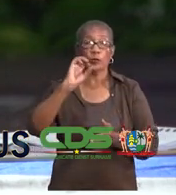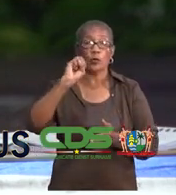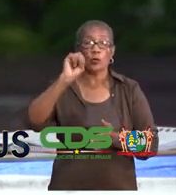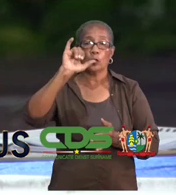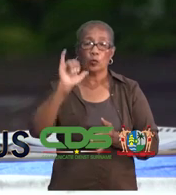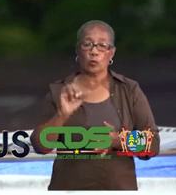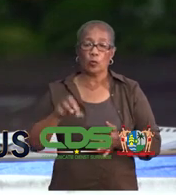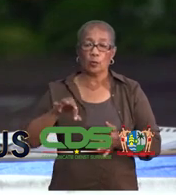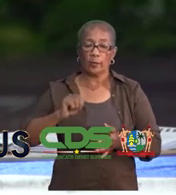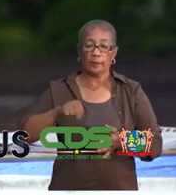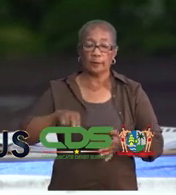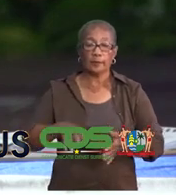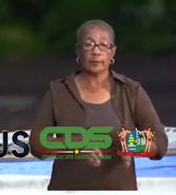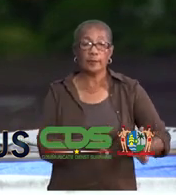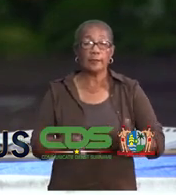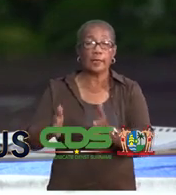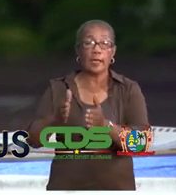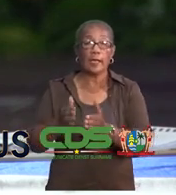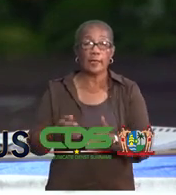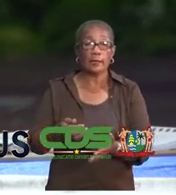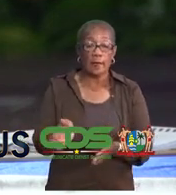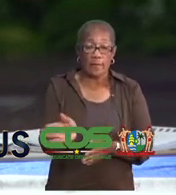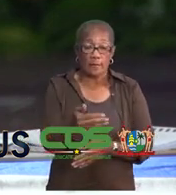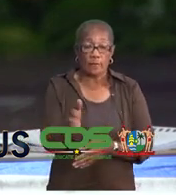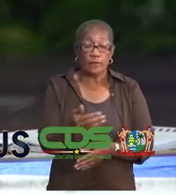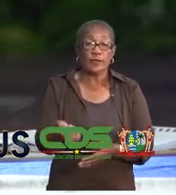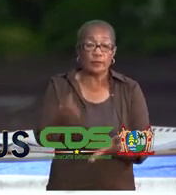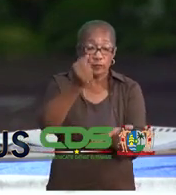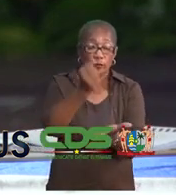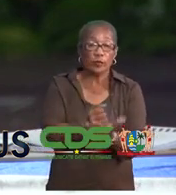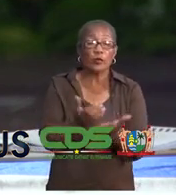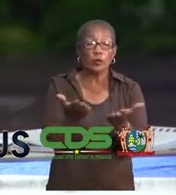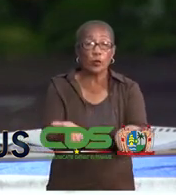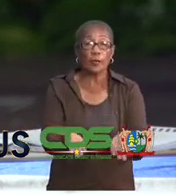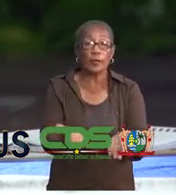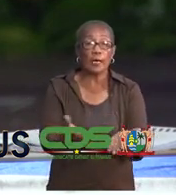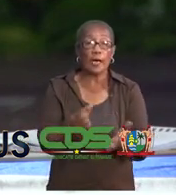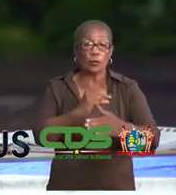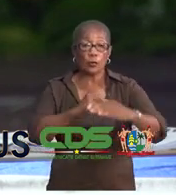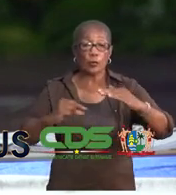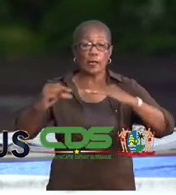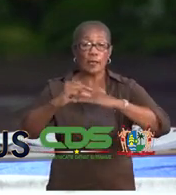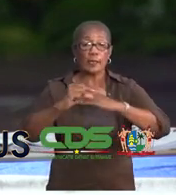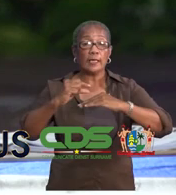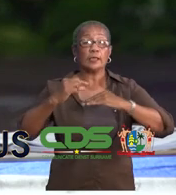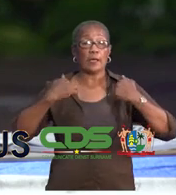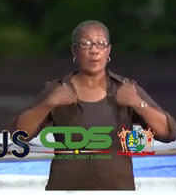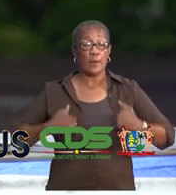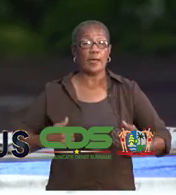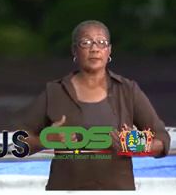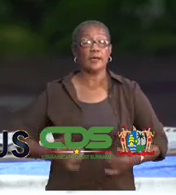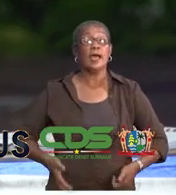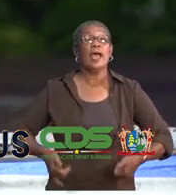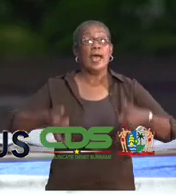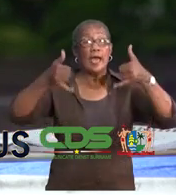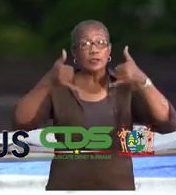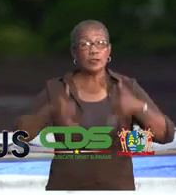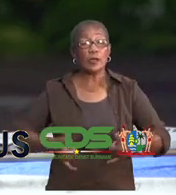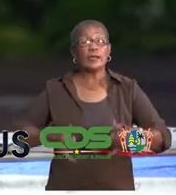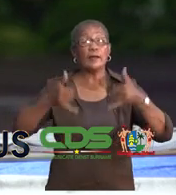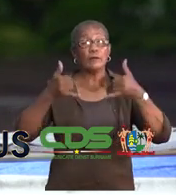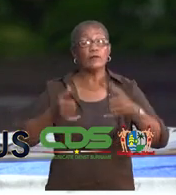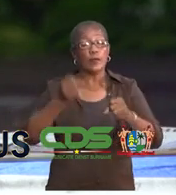issue van visvergunningen aan Guyanese vissers. Daar is nog veel werk aan de